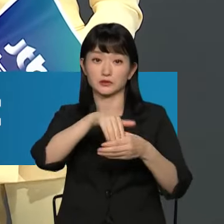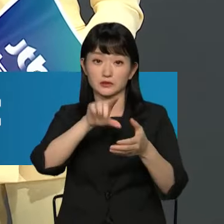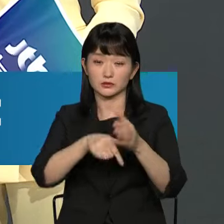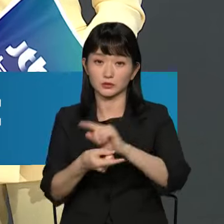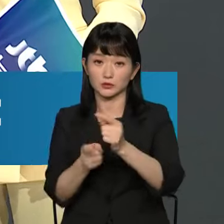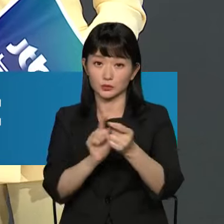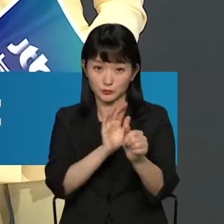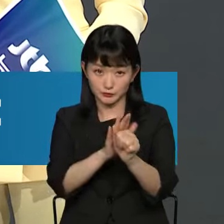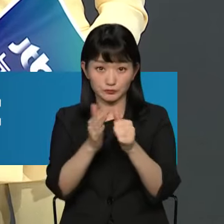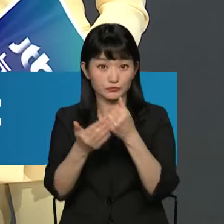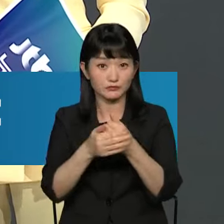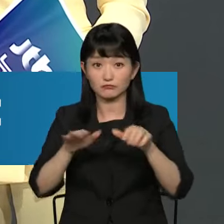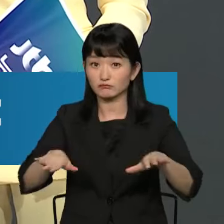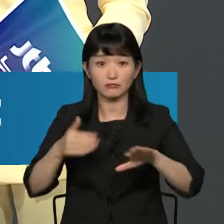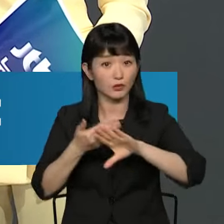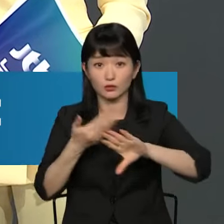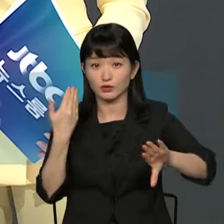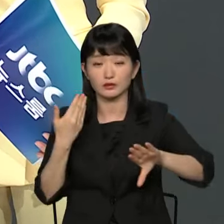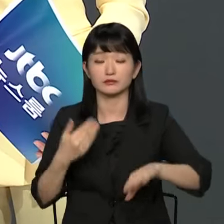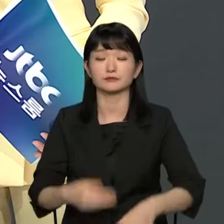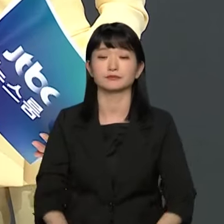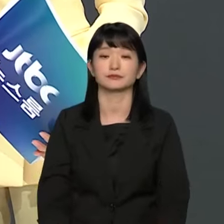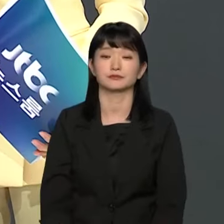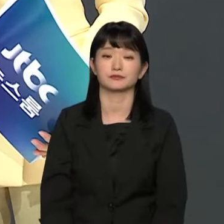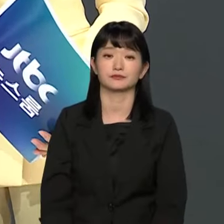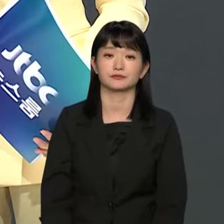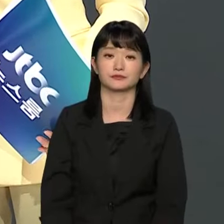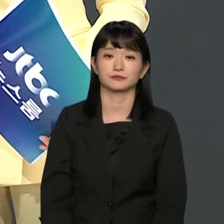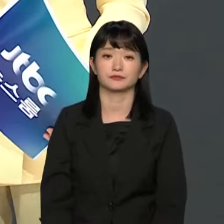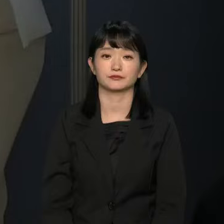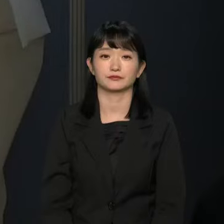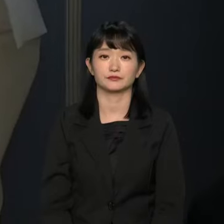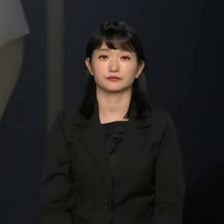손을 잡았지만 이번에는 다릅니다. 노진호 기자입니다.